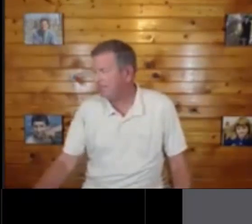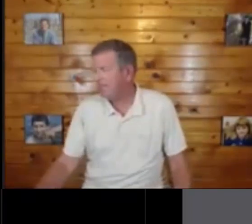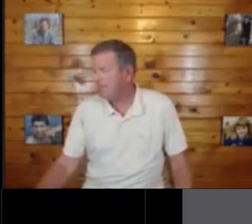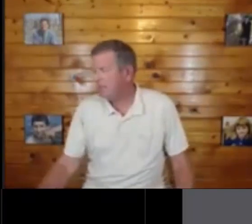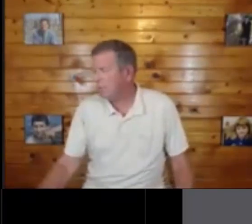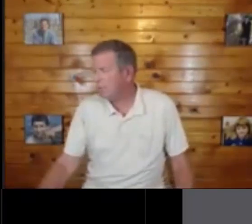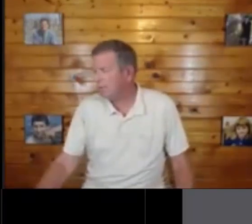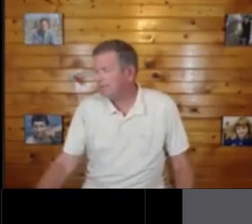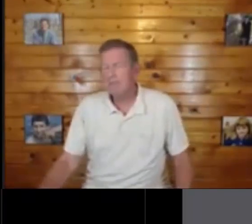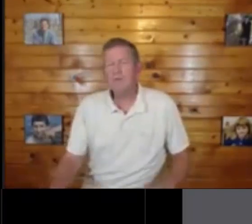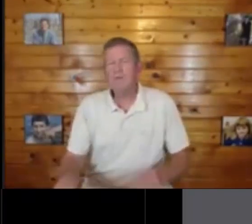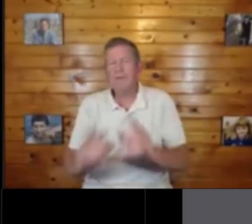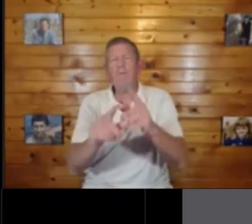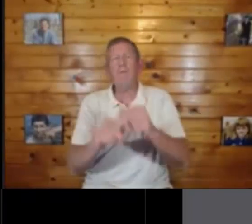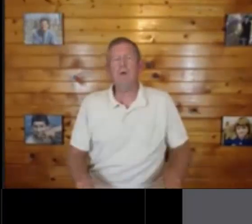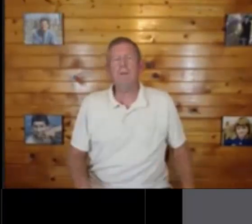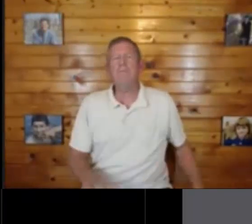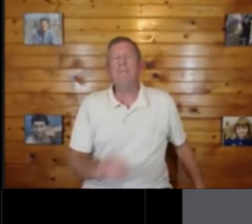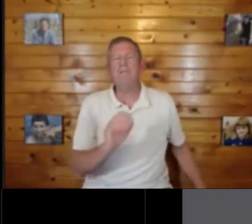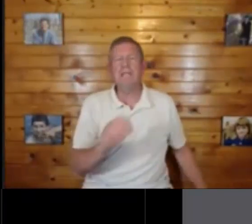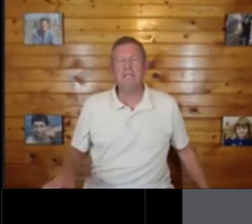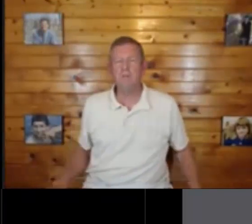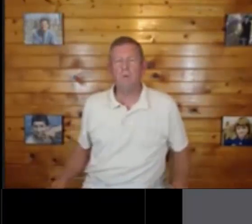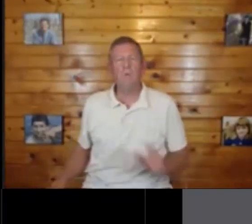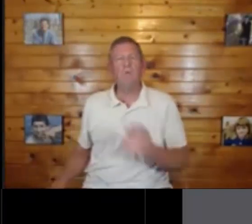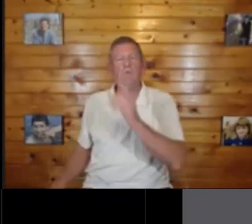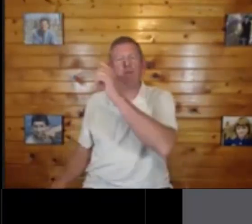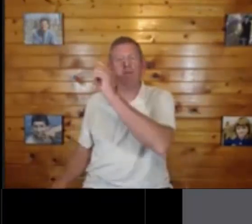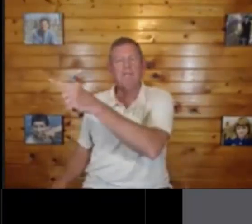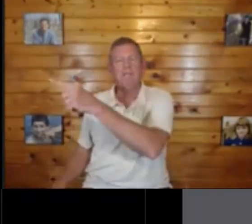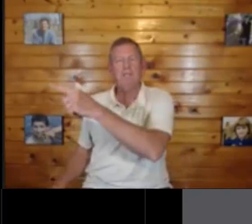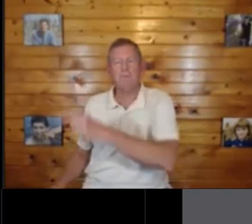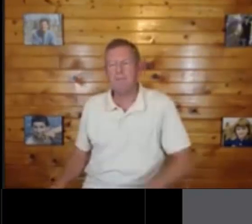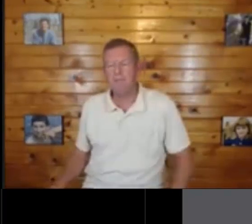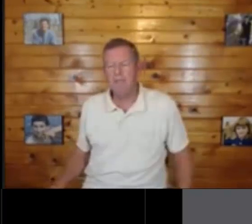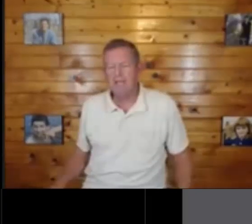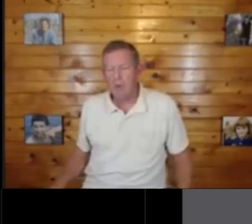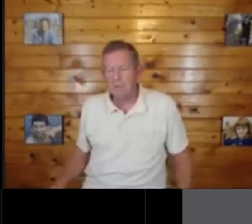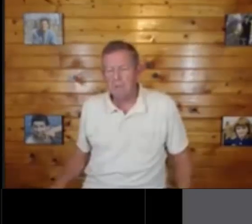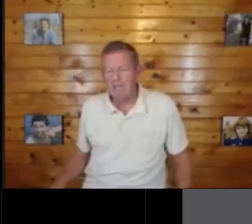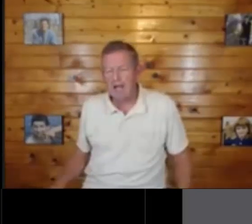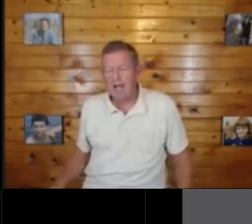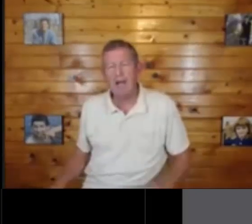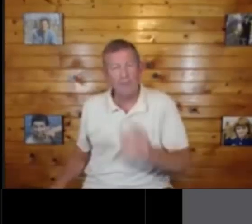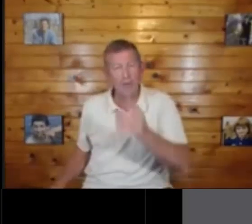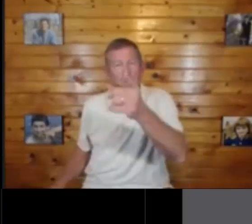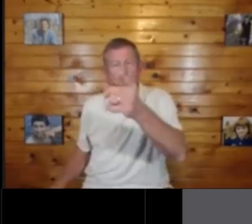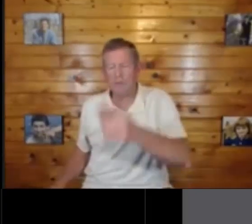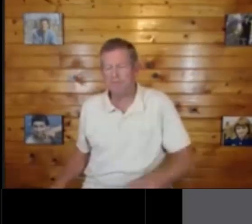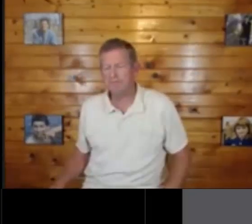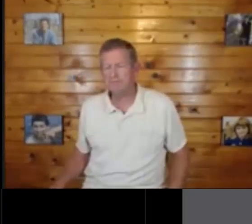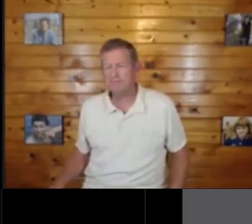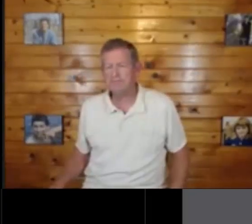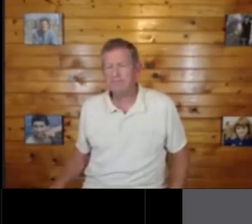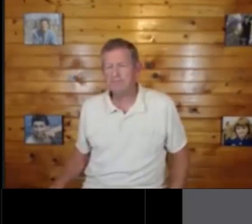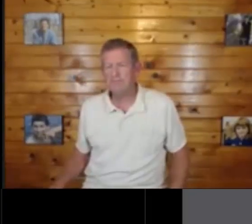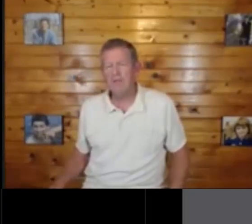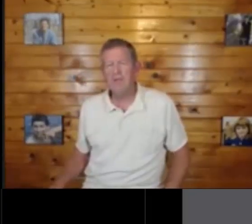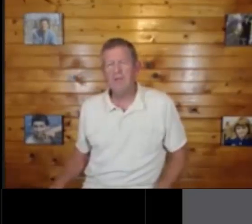c'est ça. Donc, je vais vous poser quand même des questions au sujet de Madame Nesbitt et aussi à votre sujet.